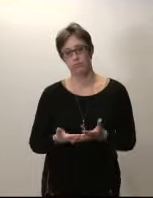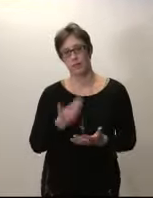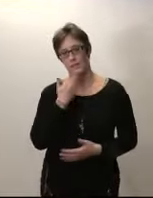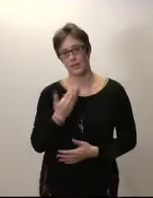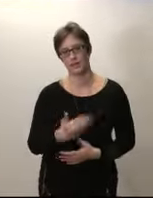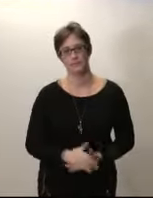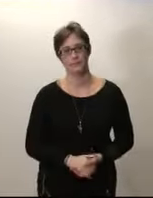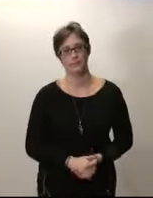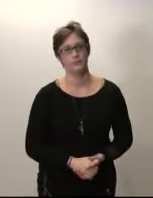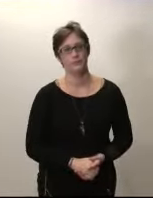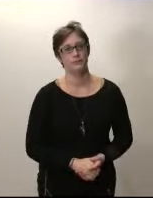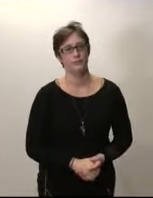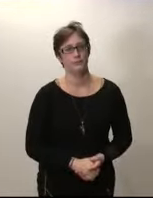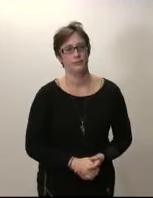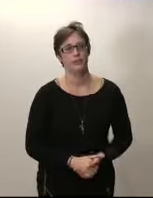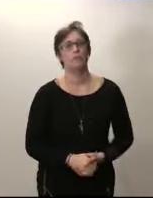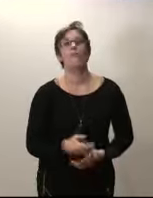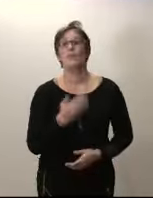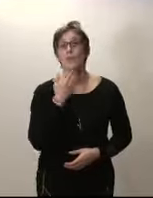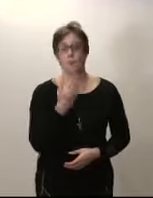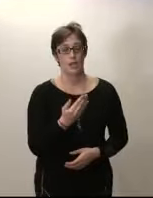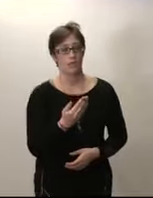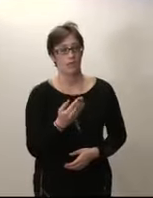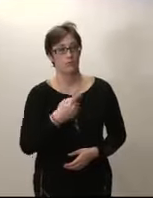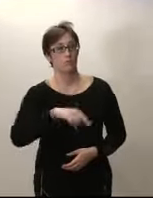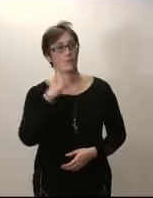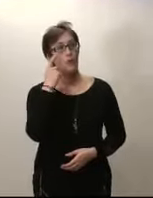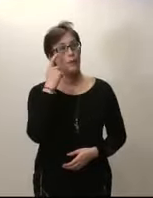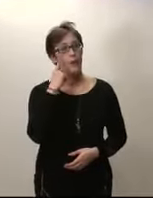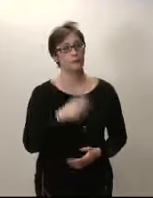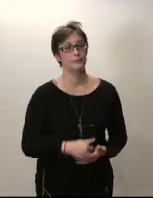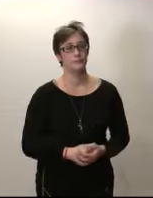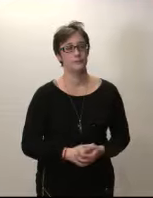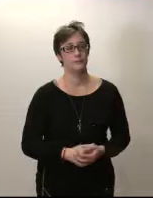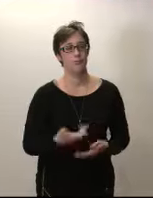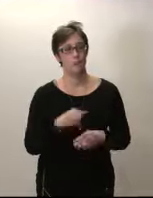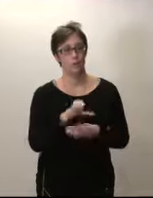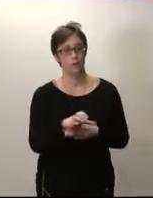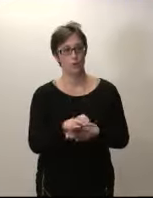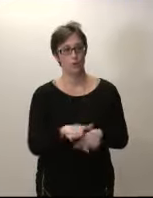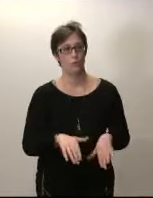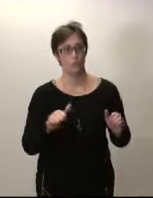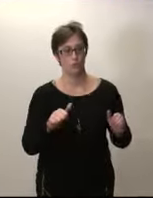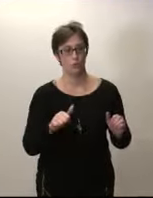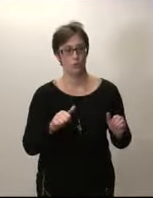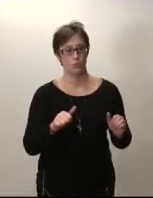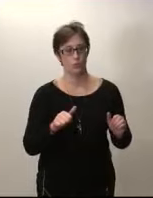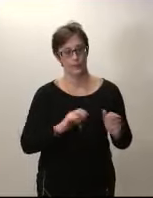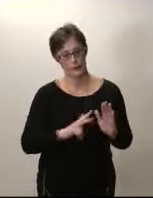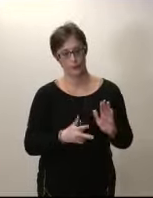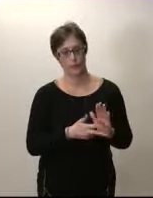remercie. Merci, M. Evgott. Y a-t-il des remarques, des oppositions, abstentions ? Ce point